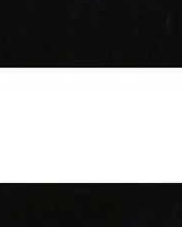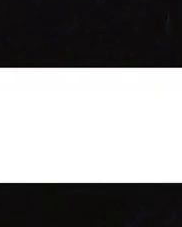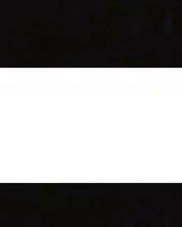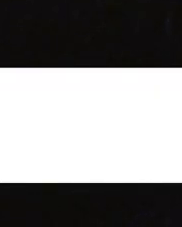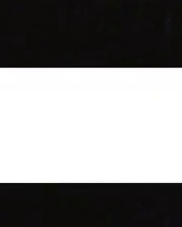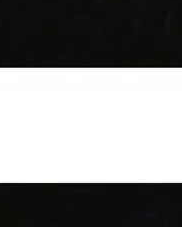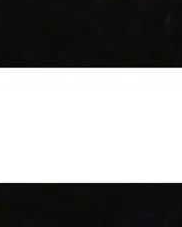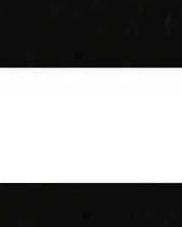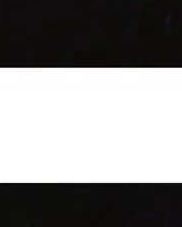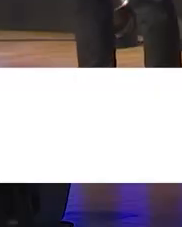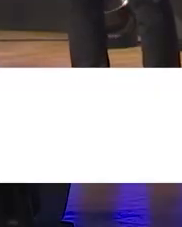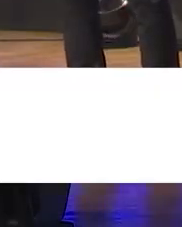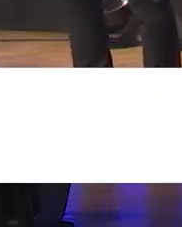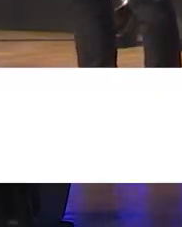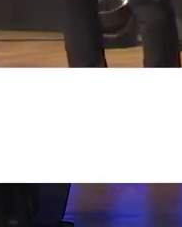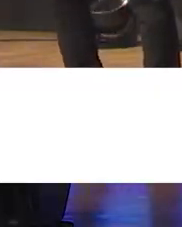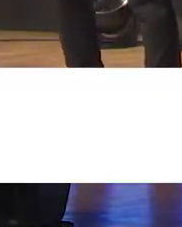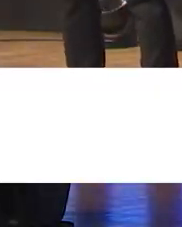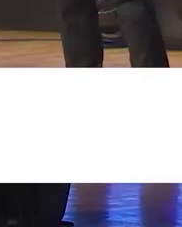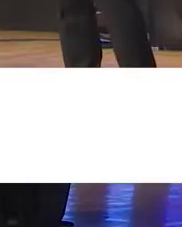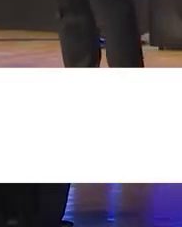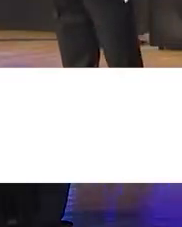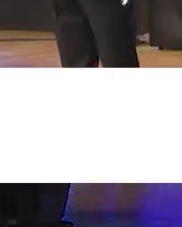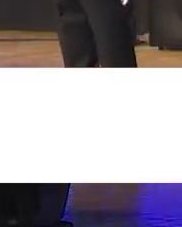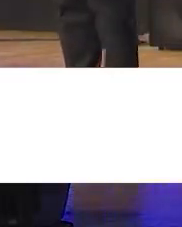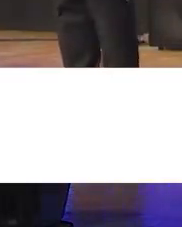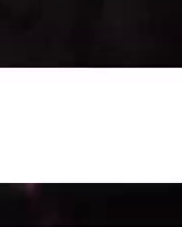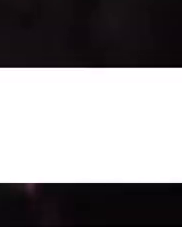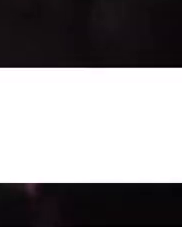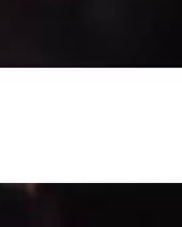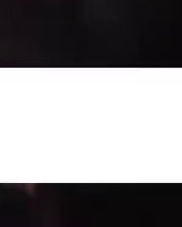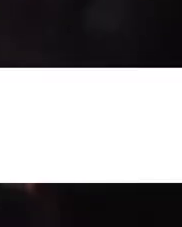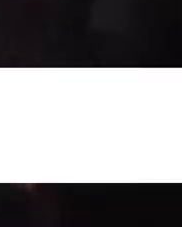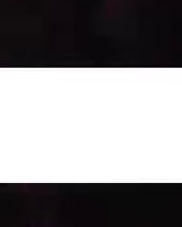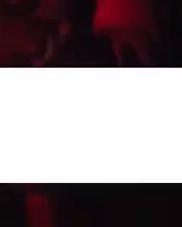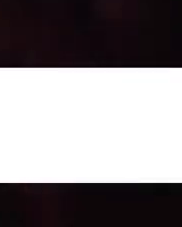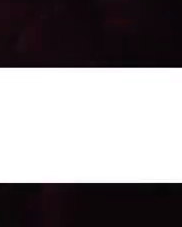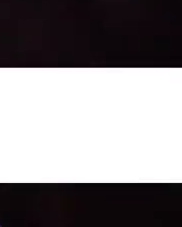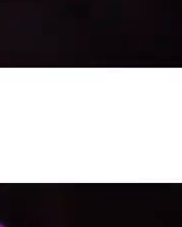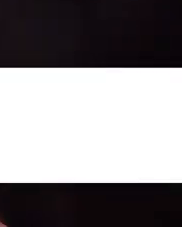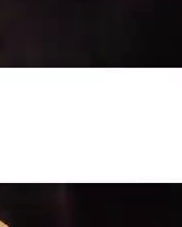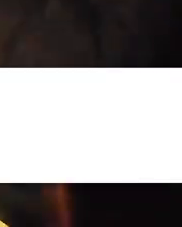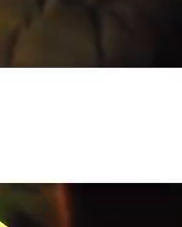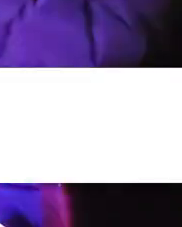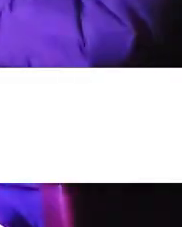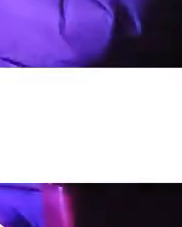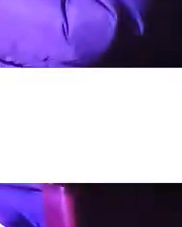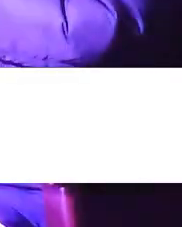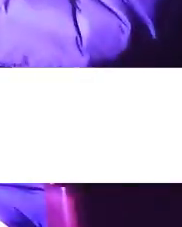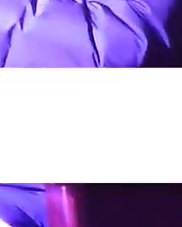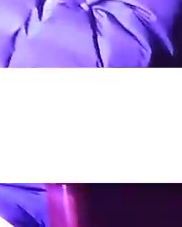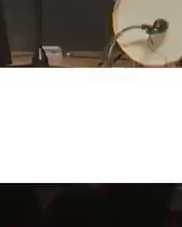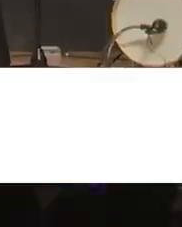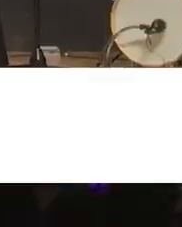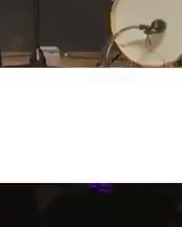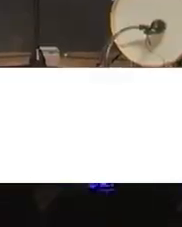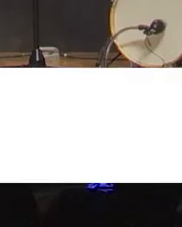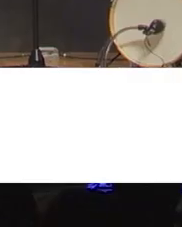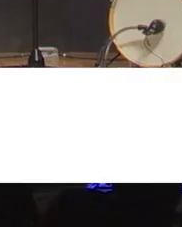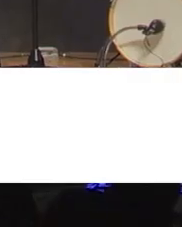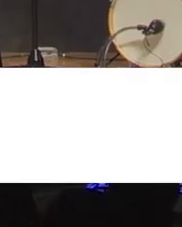지난 21일 저녁 7시 강서 구민회관 우장홀에서 2022 강서구 송년음악회가 열렸습니다.